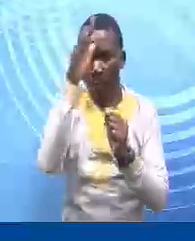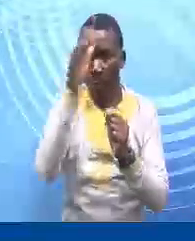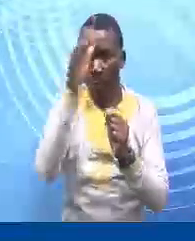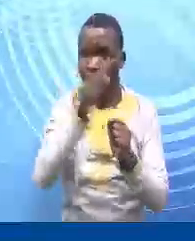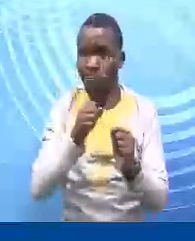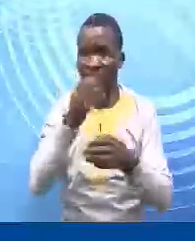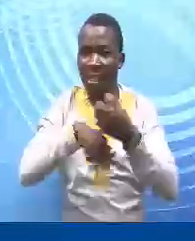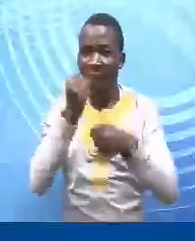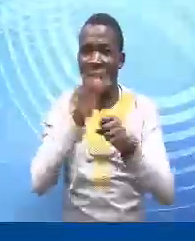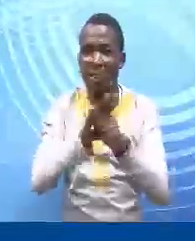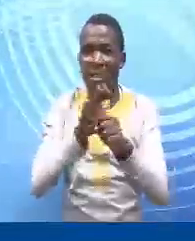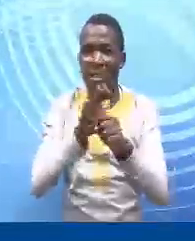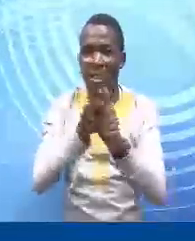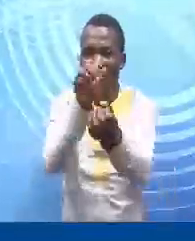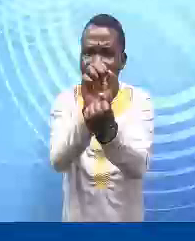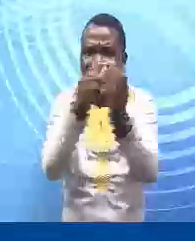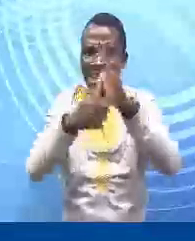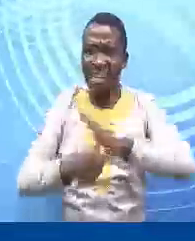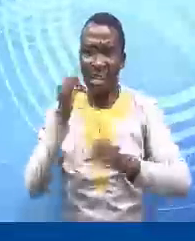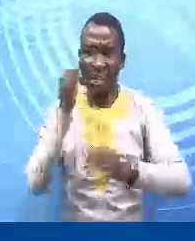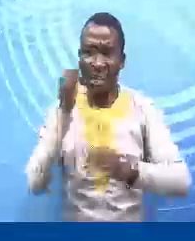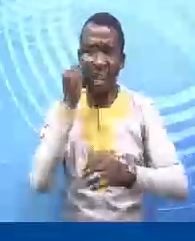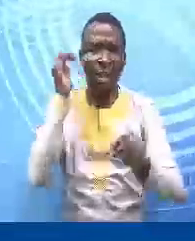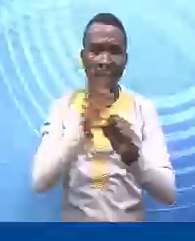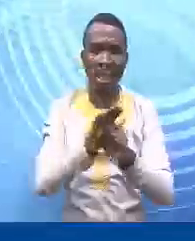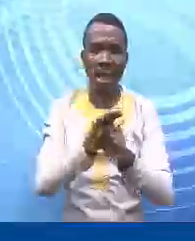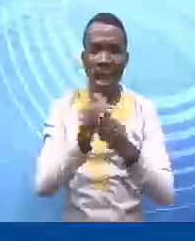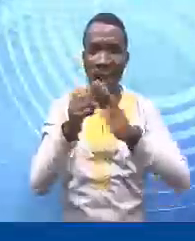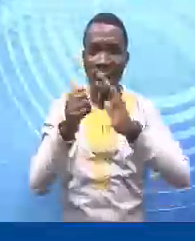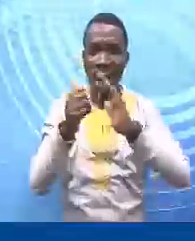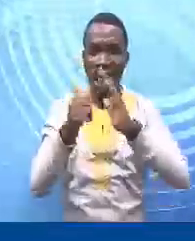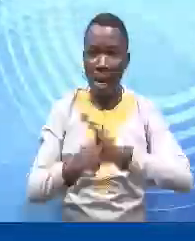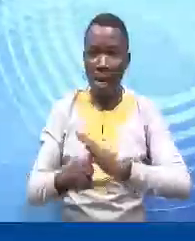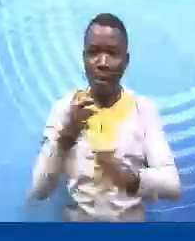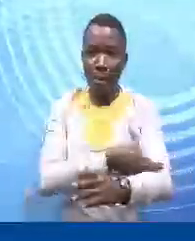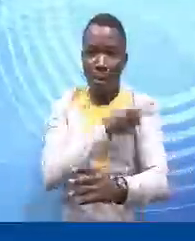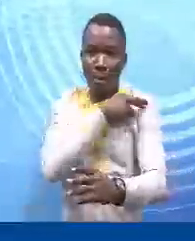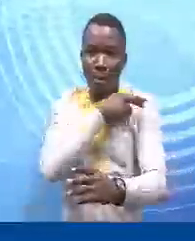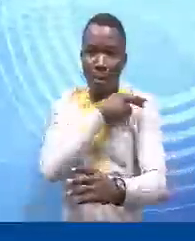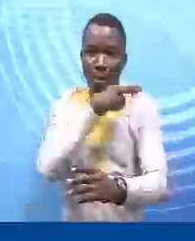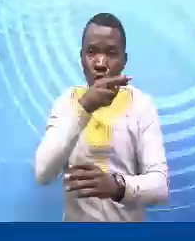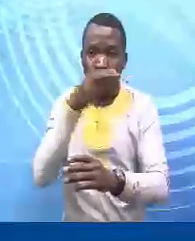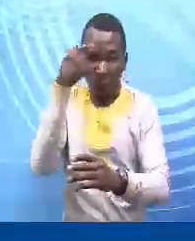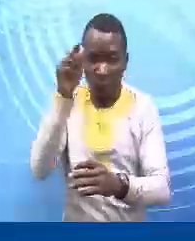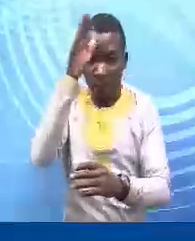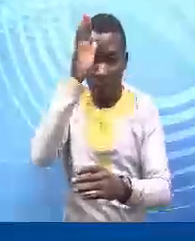ni akarengane gakomeye cyane ni akarengane umutungo ni uwo kwa